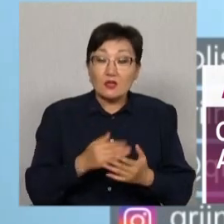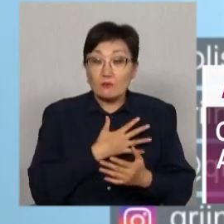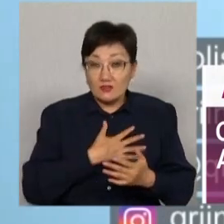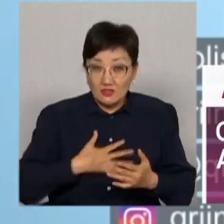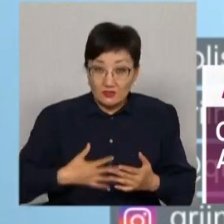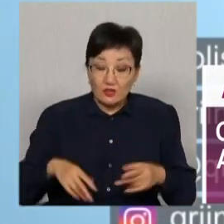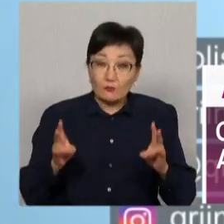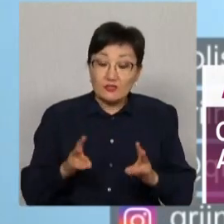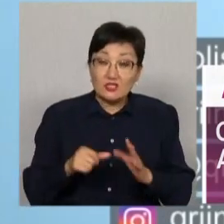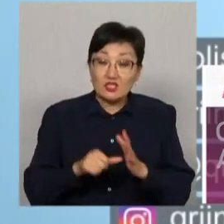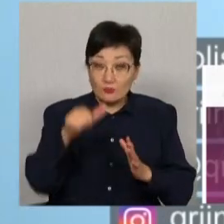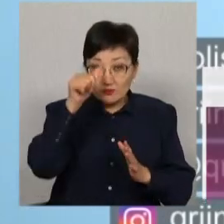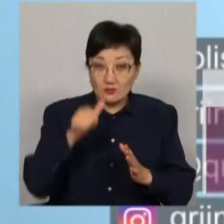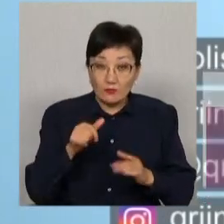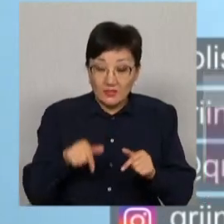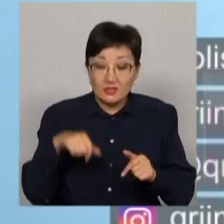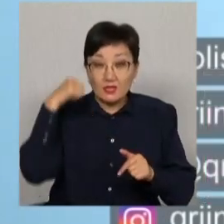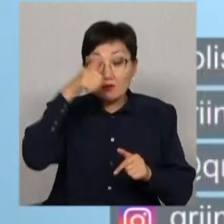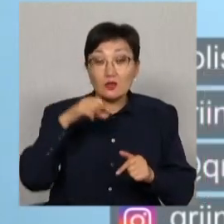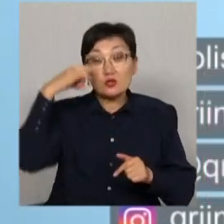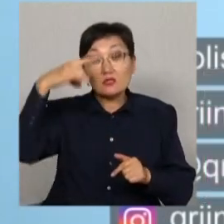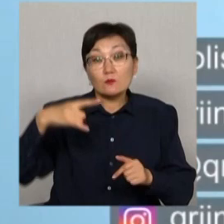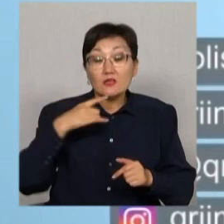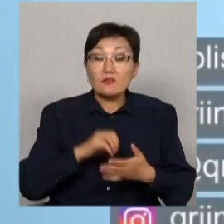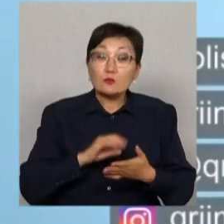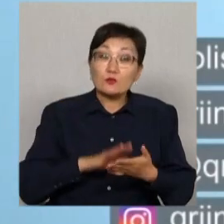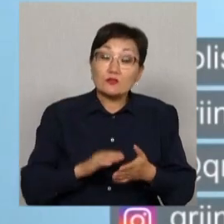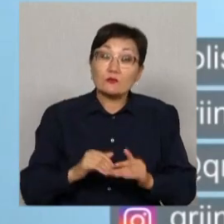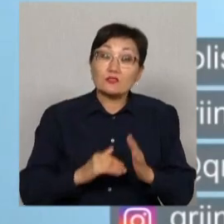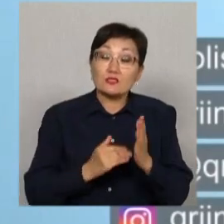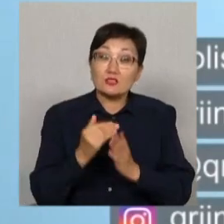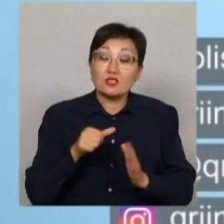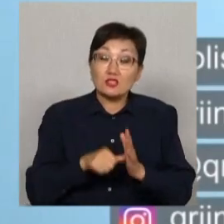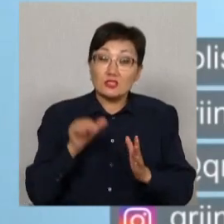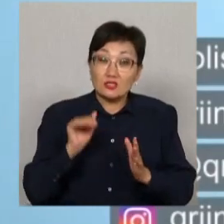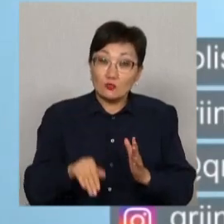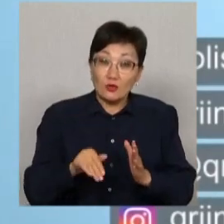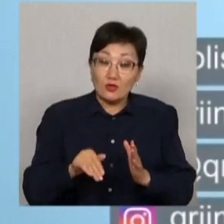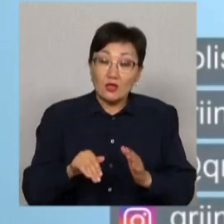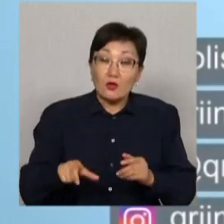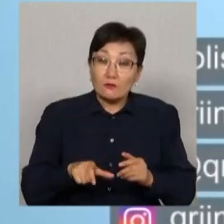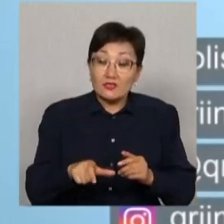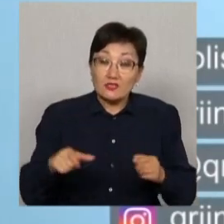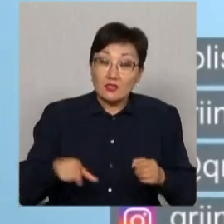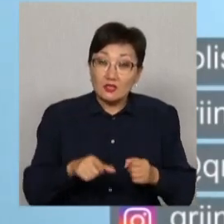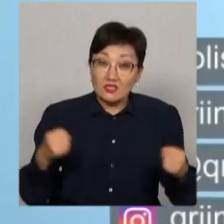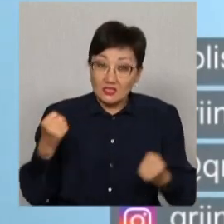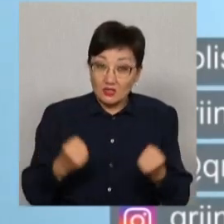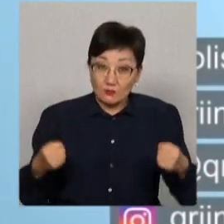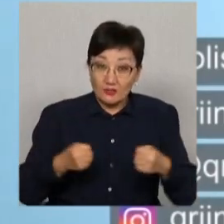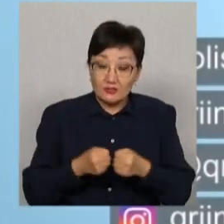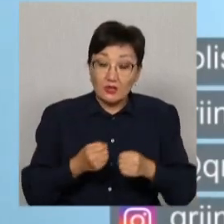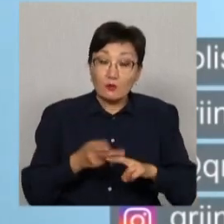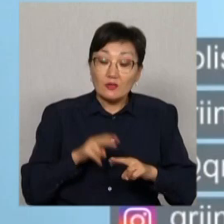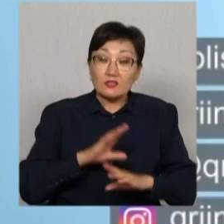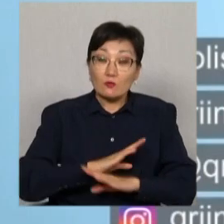травмы. За 6 месяцев текущего года в Казахстане зарегистрировано свыше 6 тысяч дорожно-транспортных происшествий, в которых